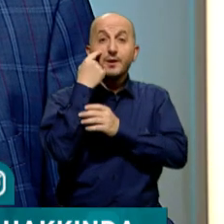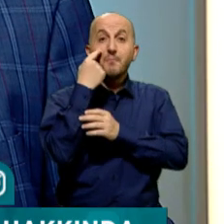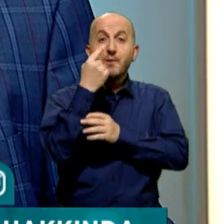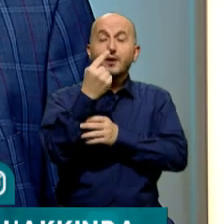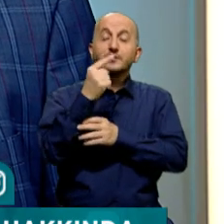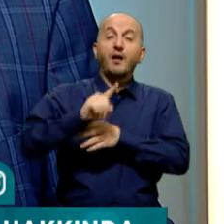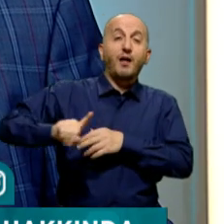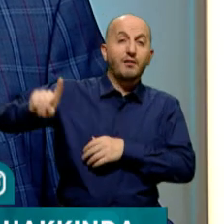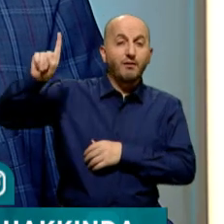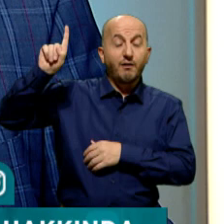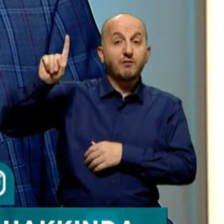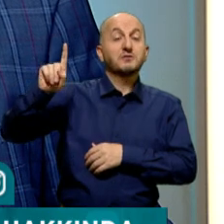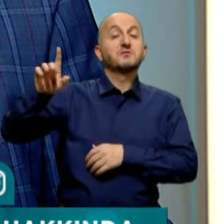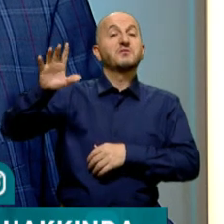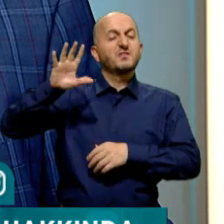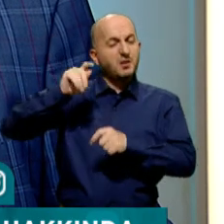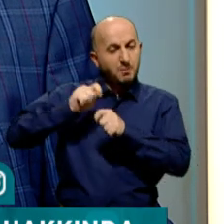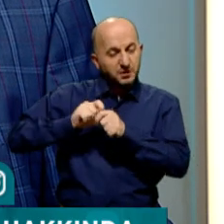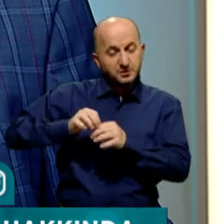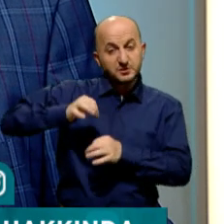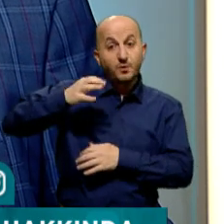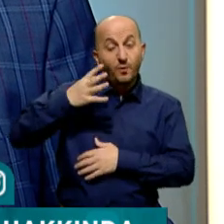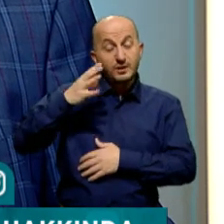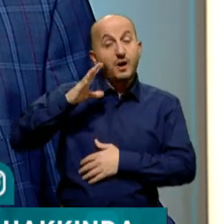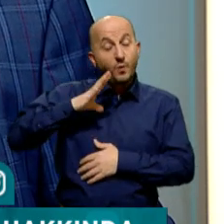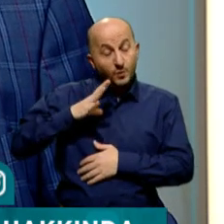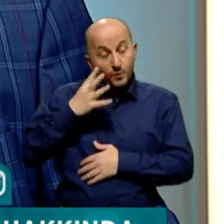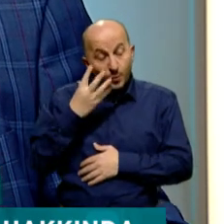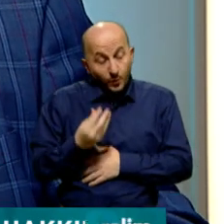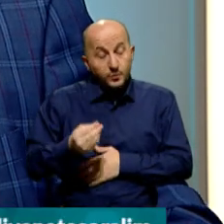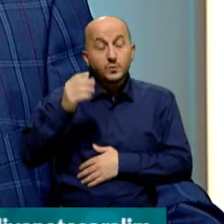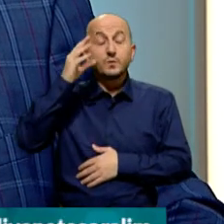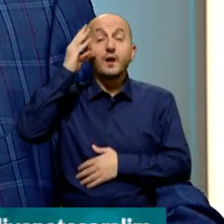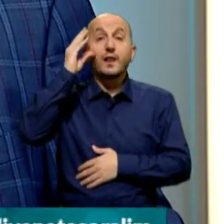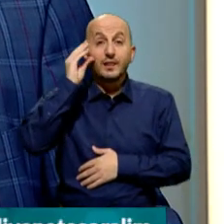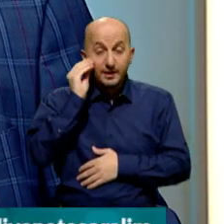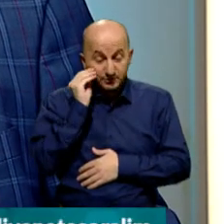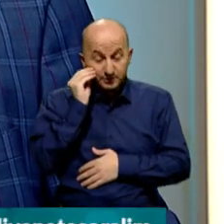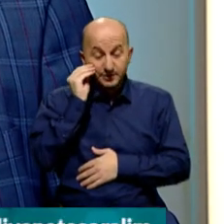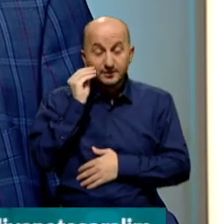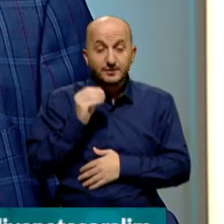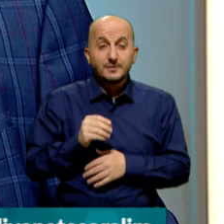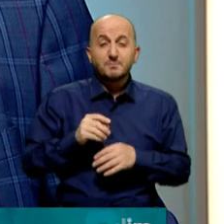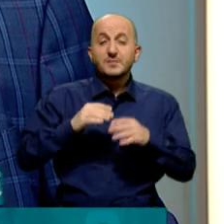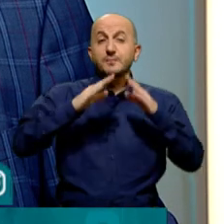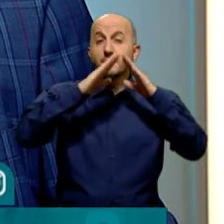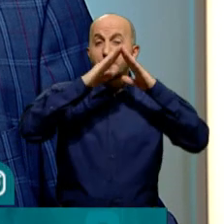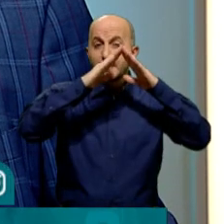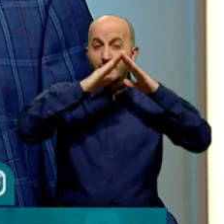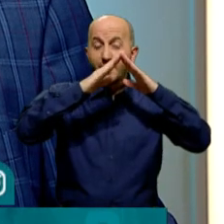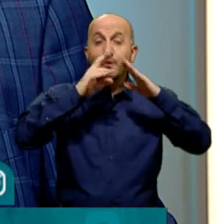sanattan onun bir faili, bir yapanı olduğunu anlayacak diyor. Evet. Neden? Bir bina